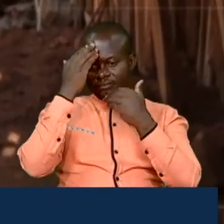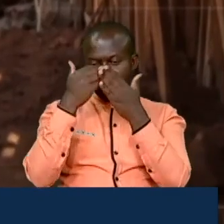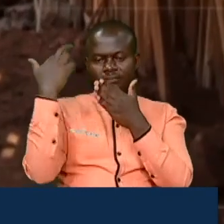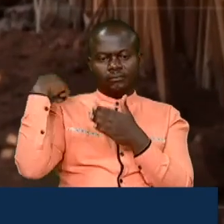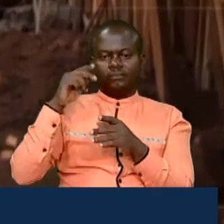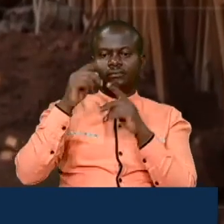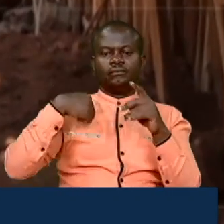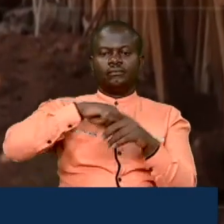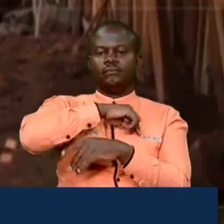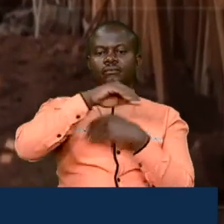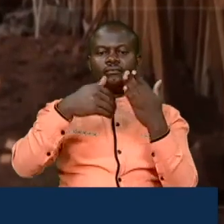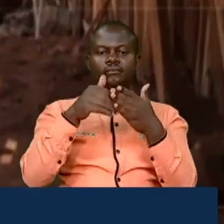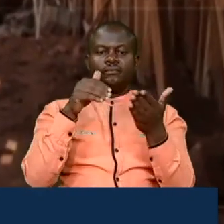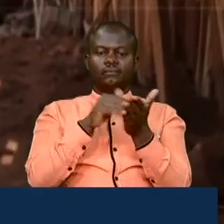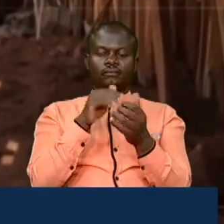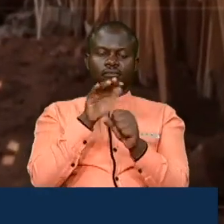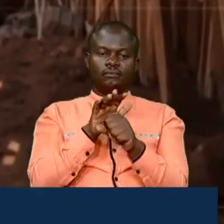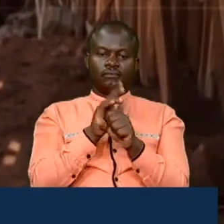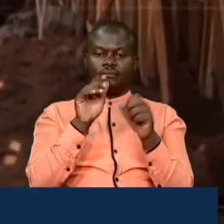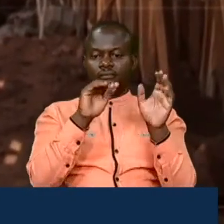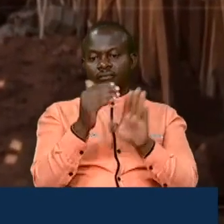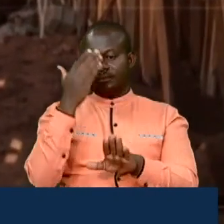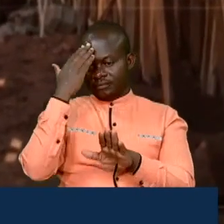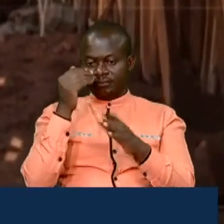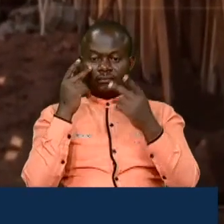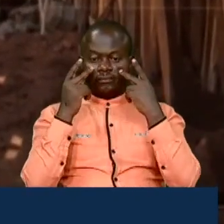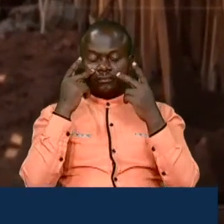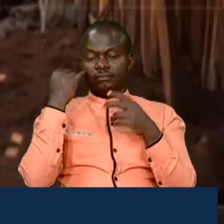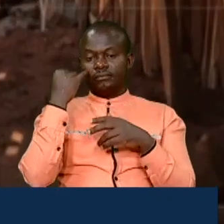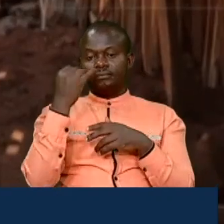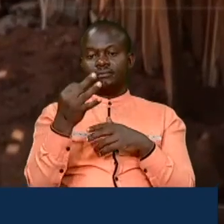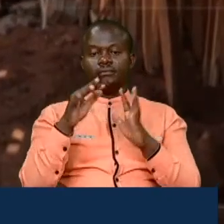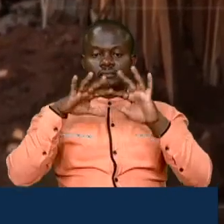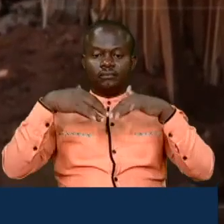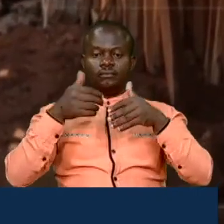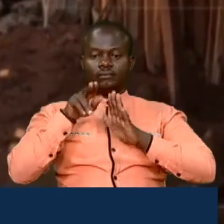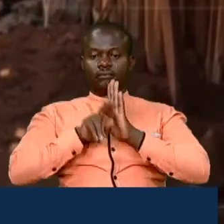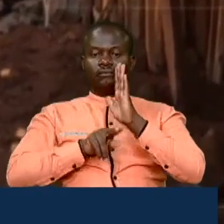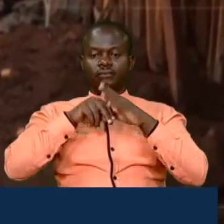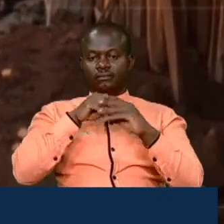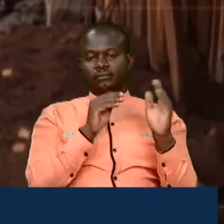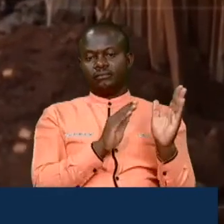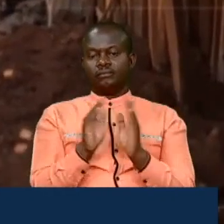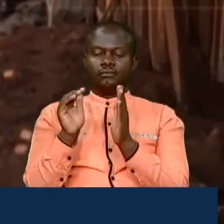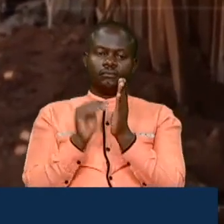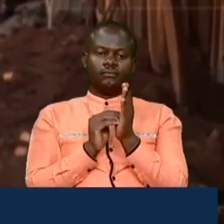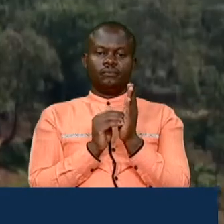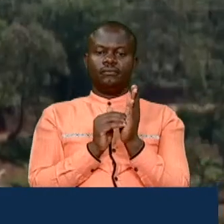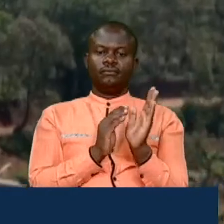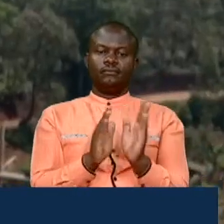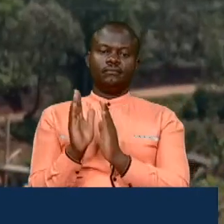bacu cyane cyane n'abangaba bitabye Imana, tugira ngo turebe ko uburyo bashyingurwamo burateganyije kandi